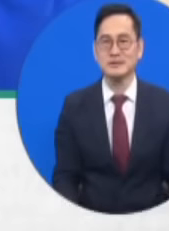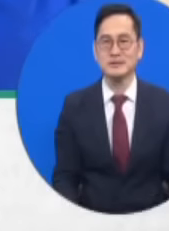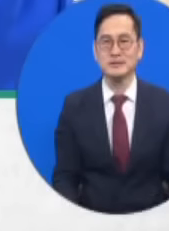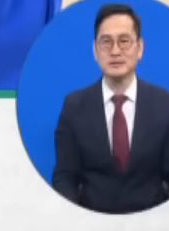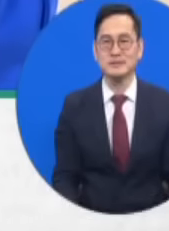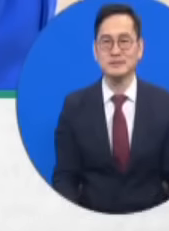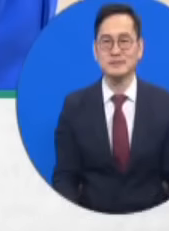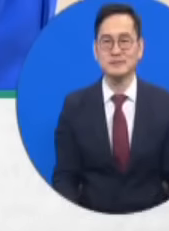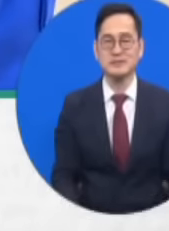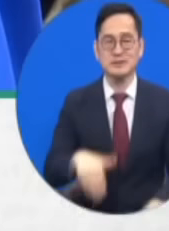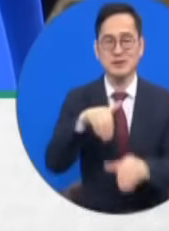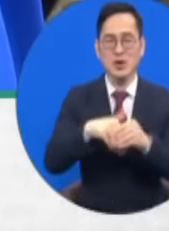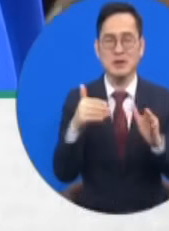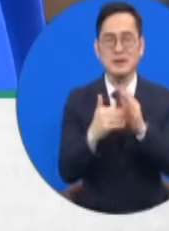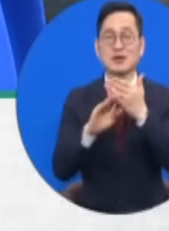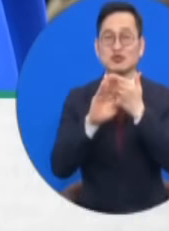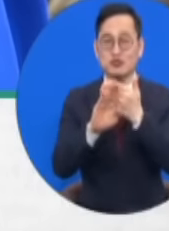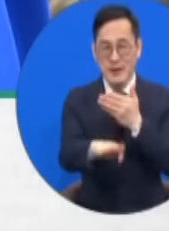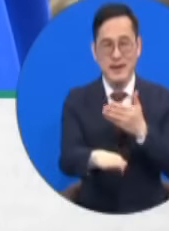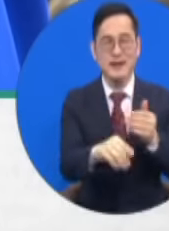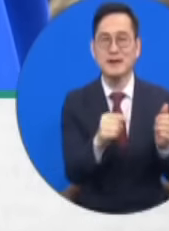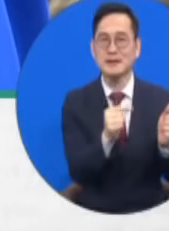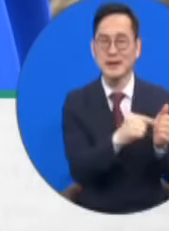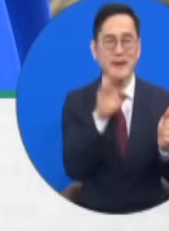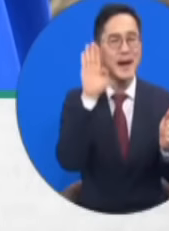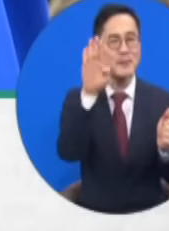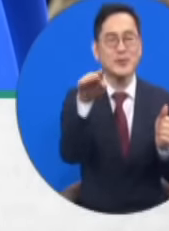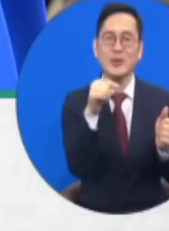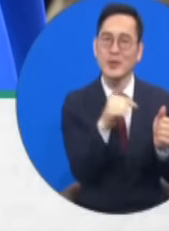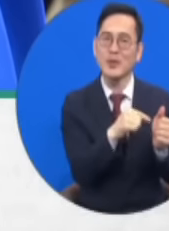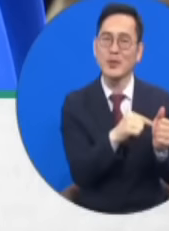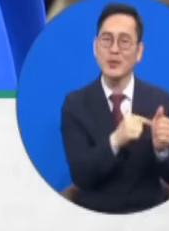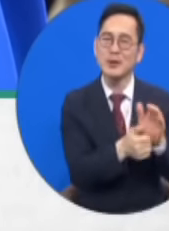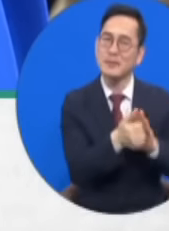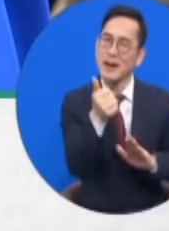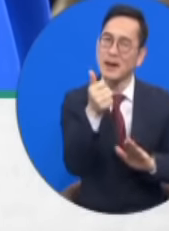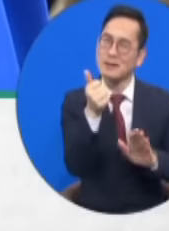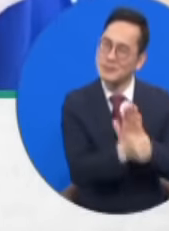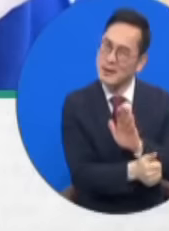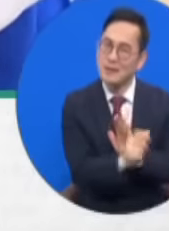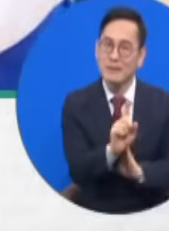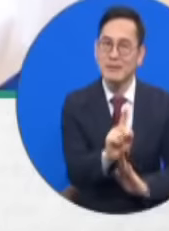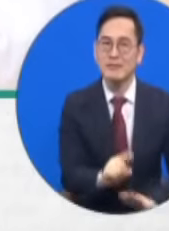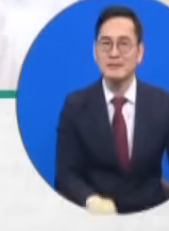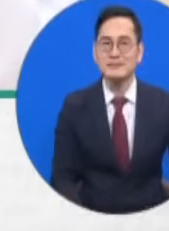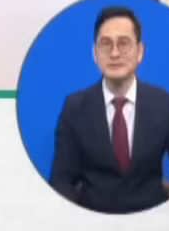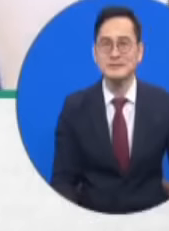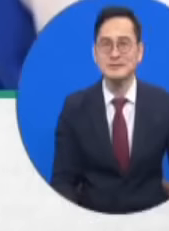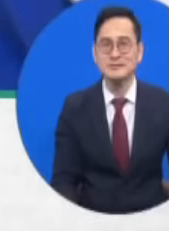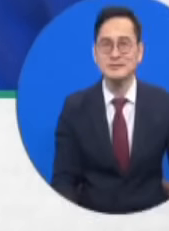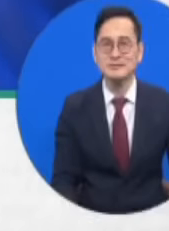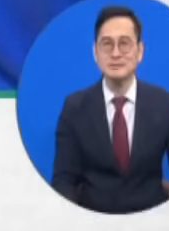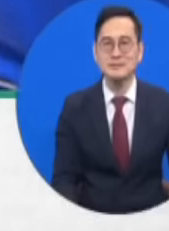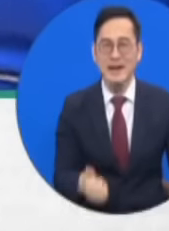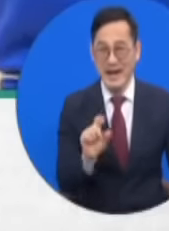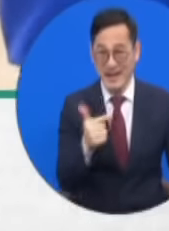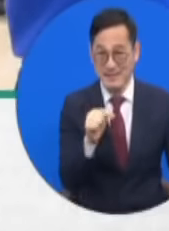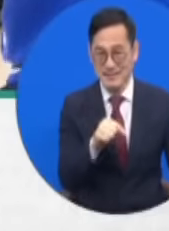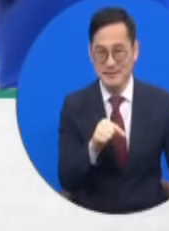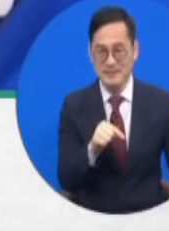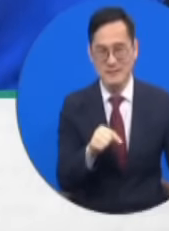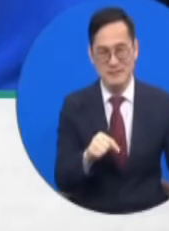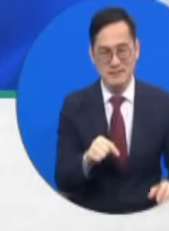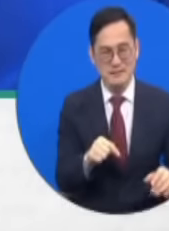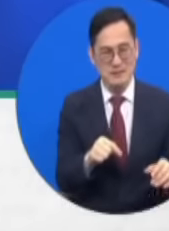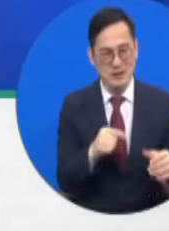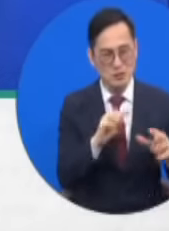다음에 한동훈 비대위원장의 운명이 어떻게 될 것이냐. 저는 한동훈 위원장이 진다고 하더라도 120석 정도